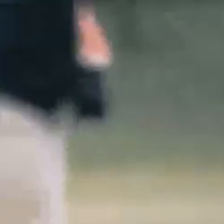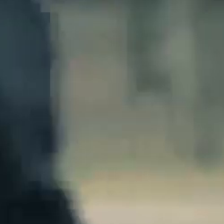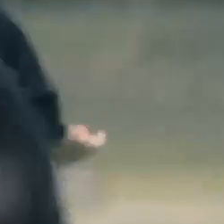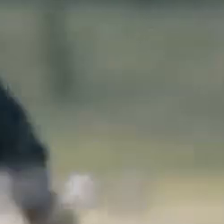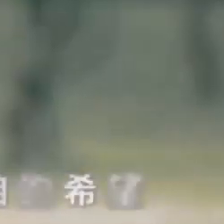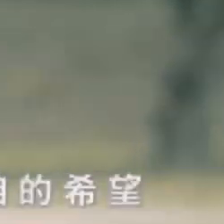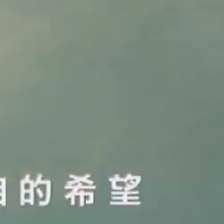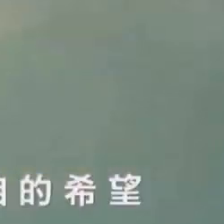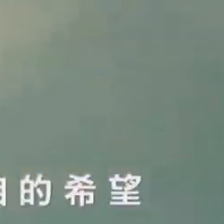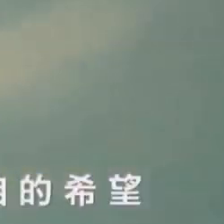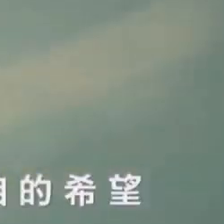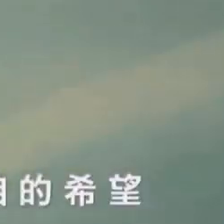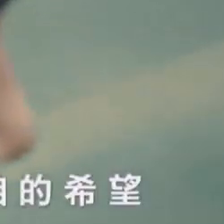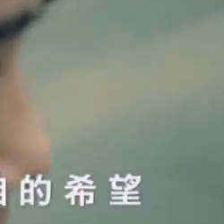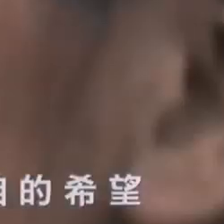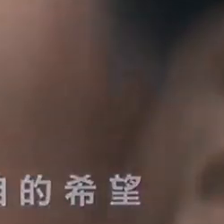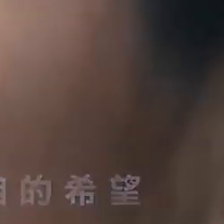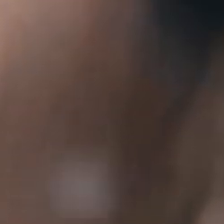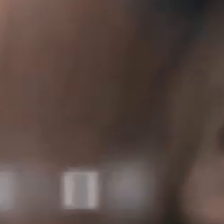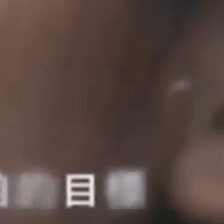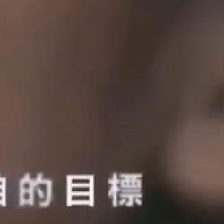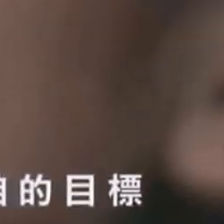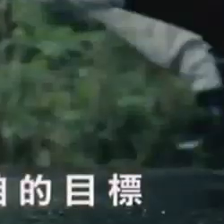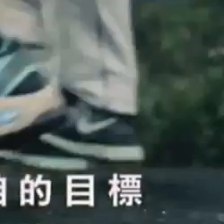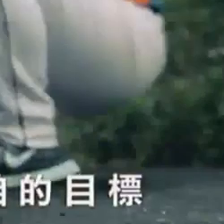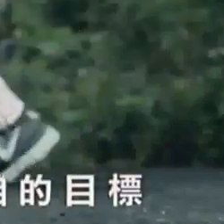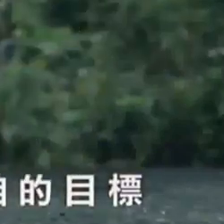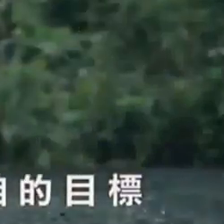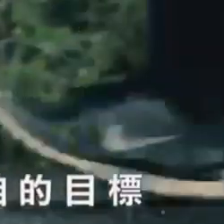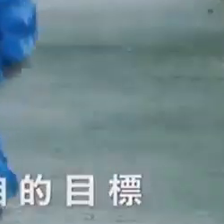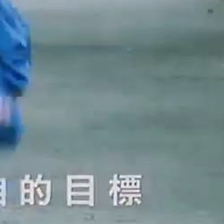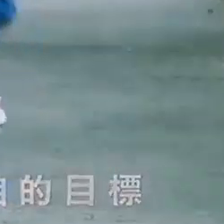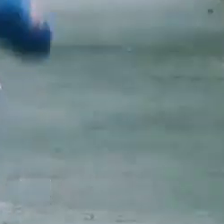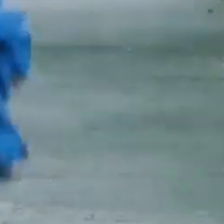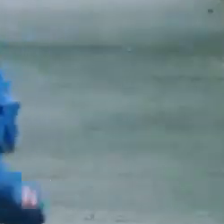野球是咱的希望，野球是咱的目标。